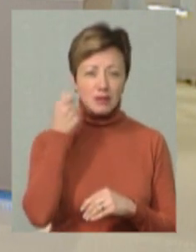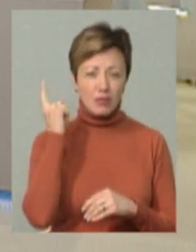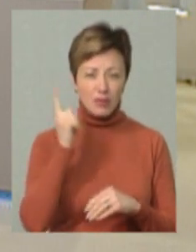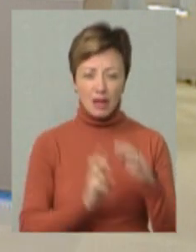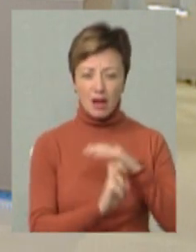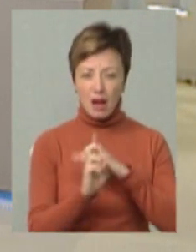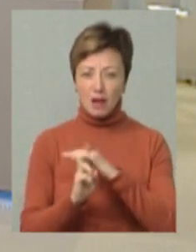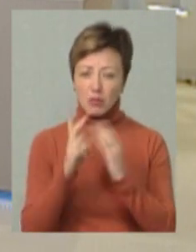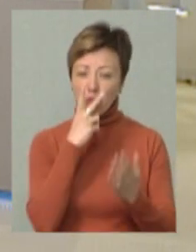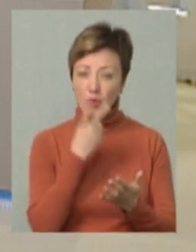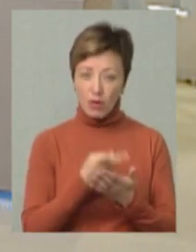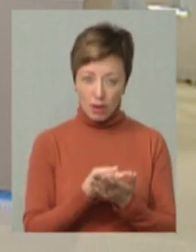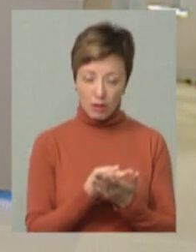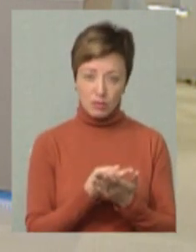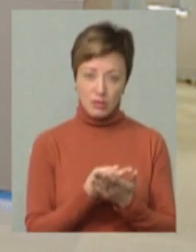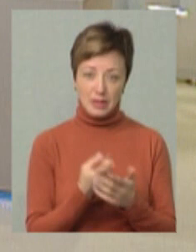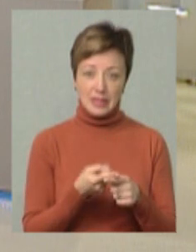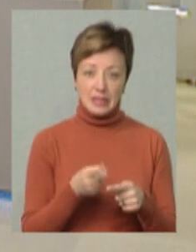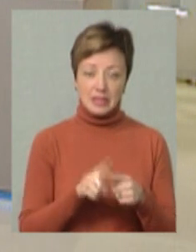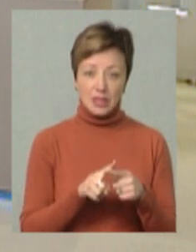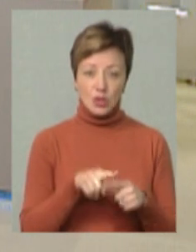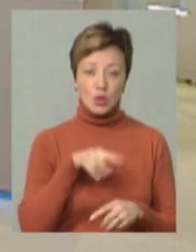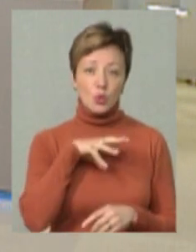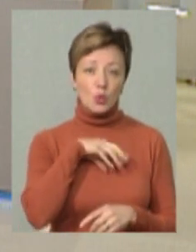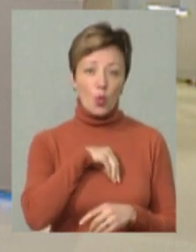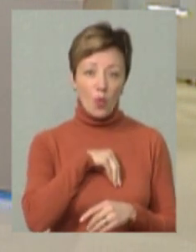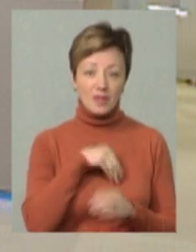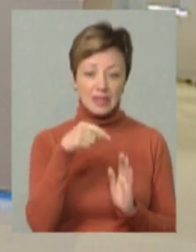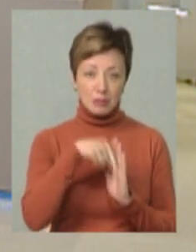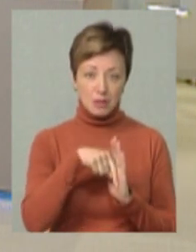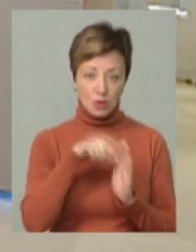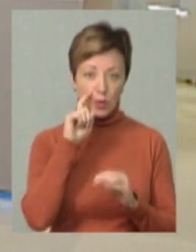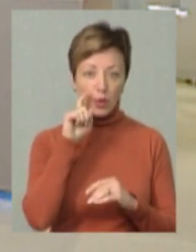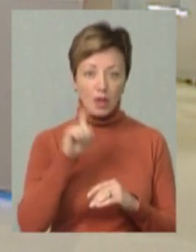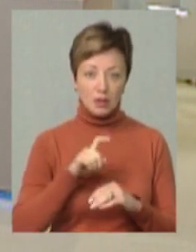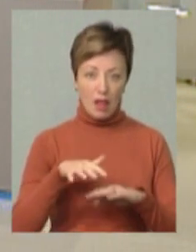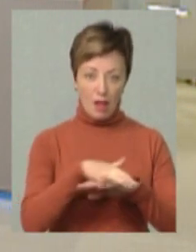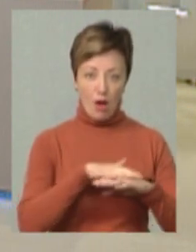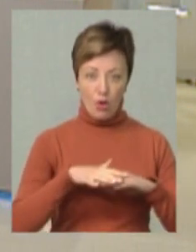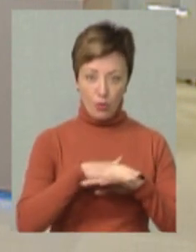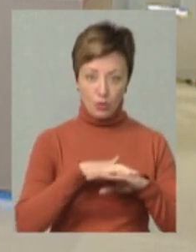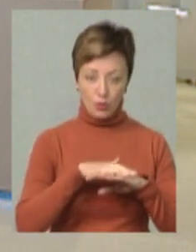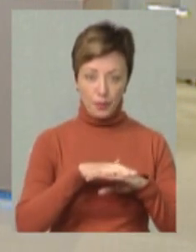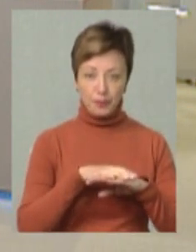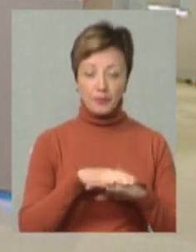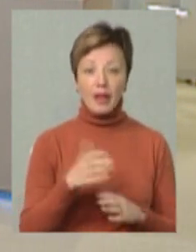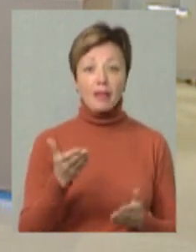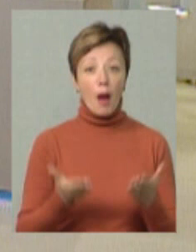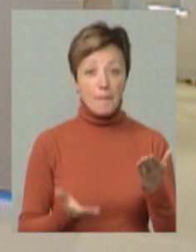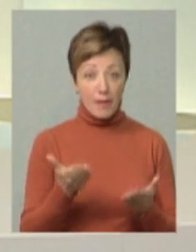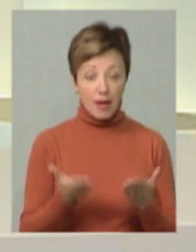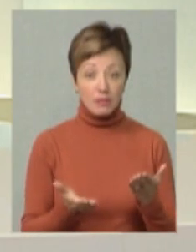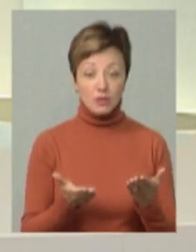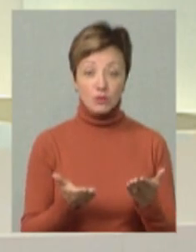храмів якраз відображають оцей духовний зміст українського народу. І, напевно,